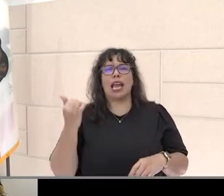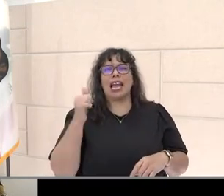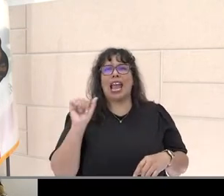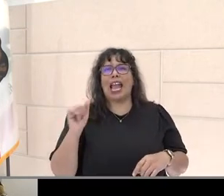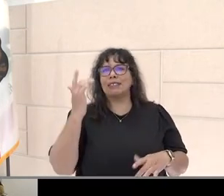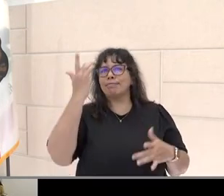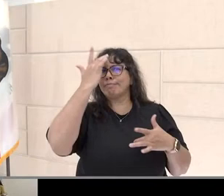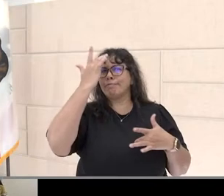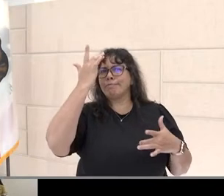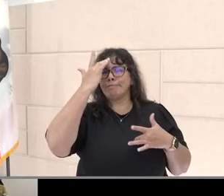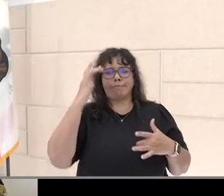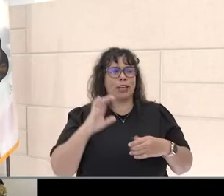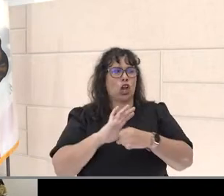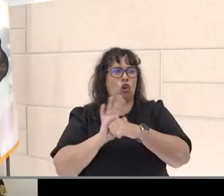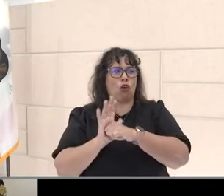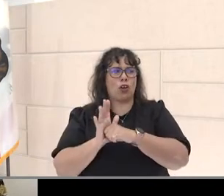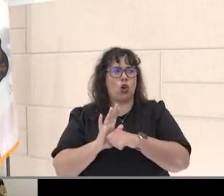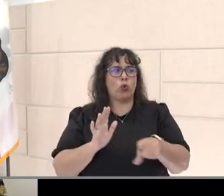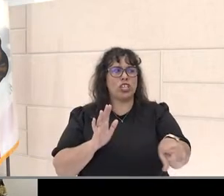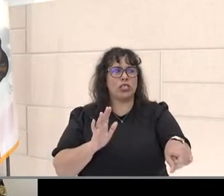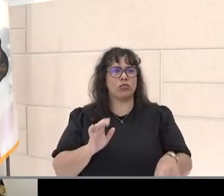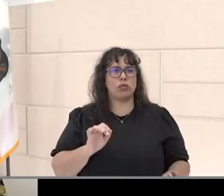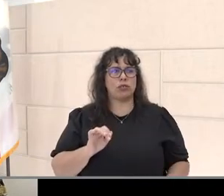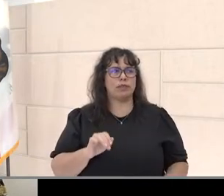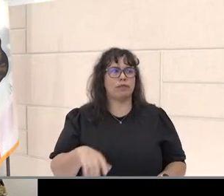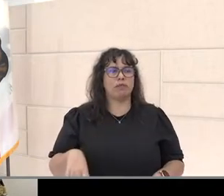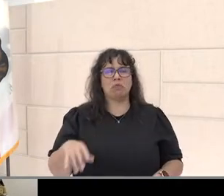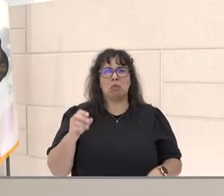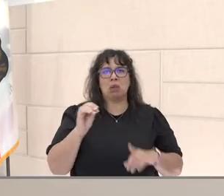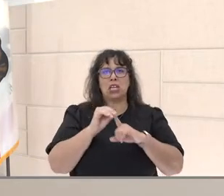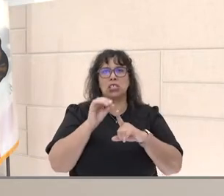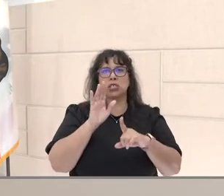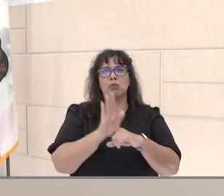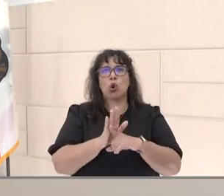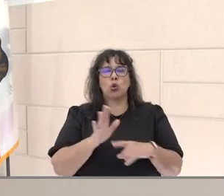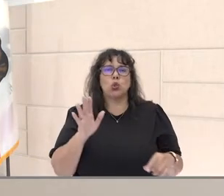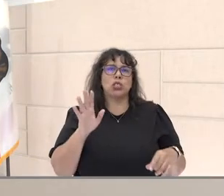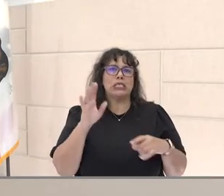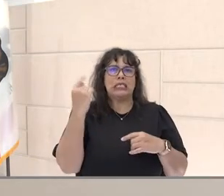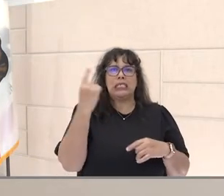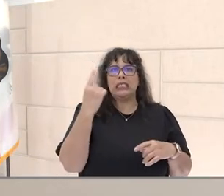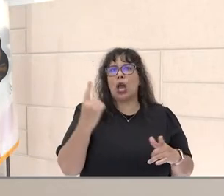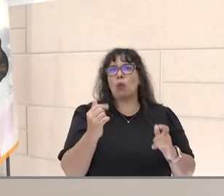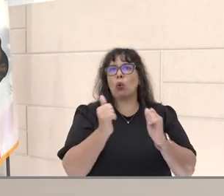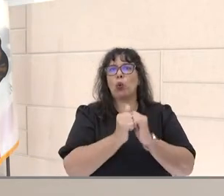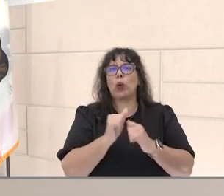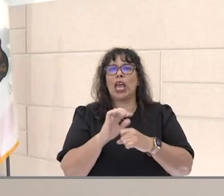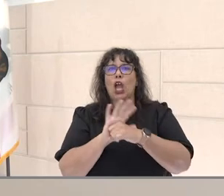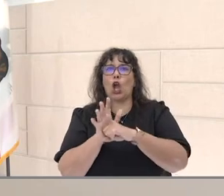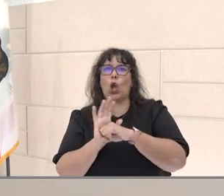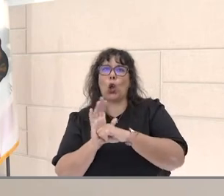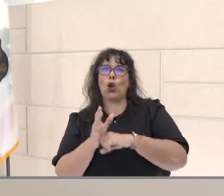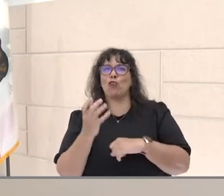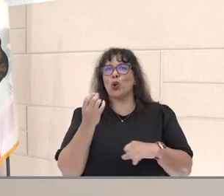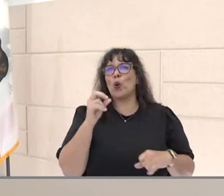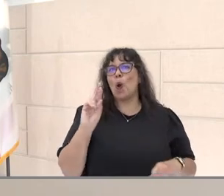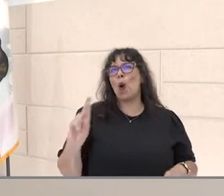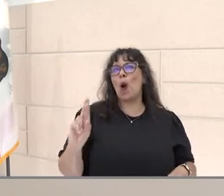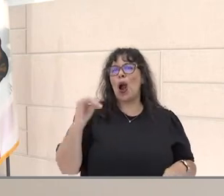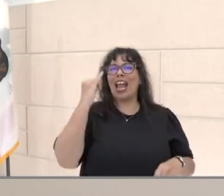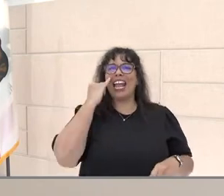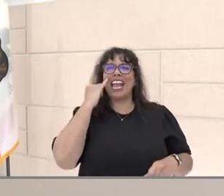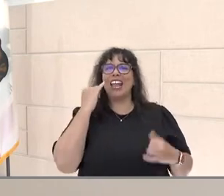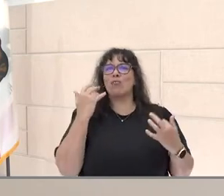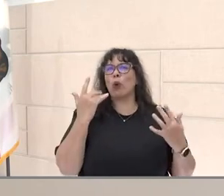តើបញ្ហាសុខភាពក្នុងខ្លួននឹងវាយ៉ាងម៉េចដែរតើតោងនឹង COVID មានធ្លាប់បានទៅជិតអ្